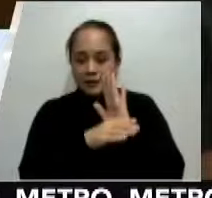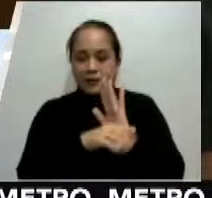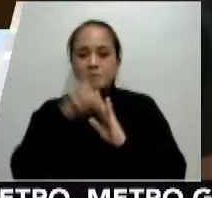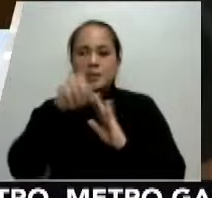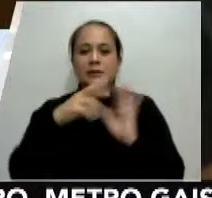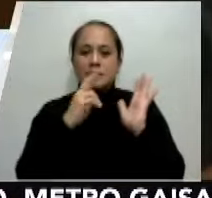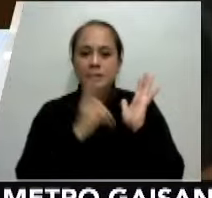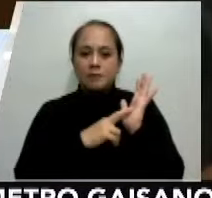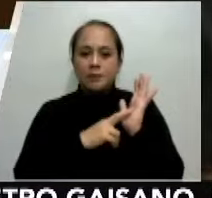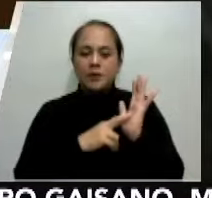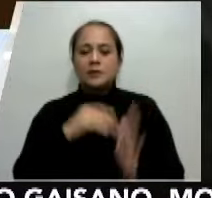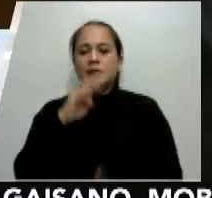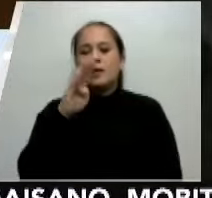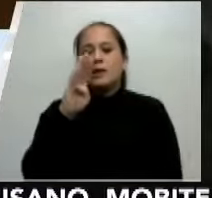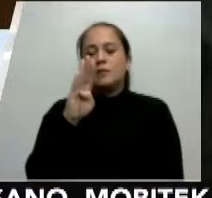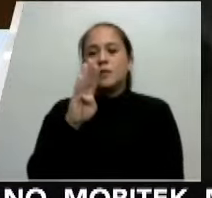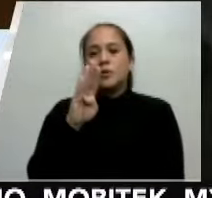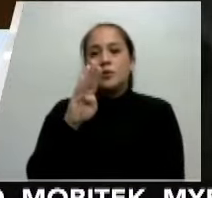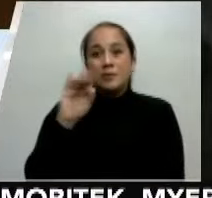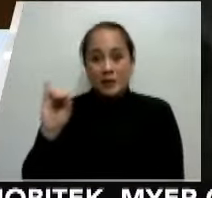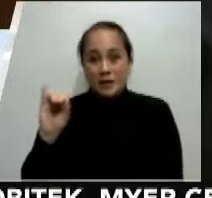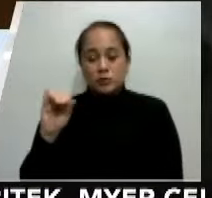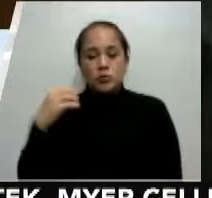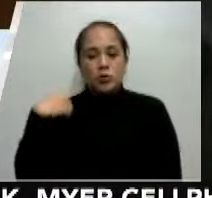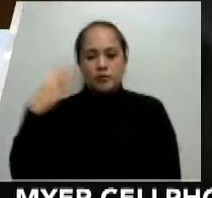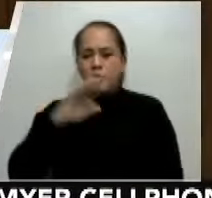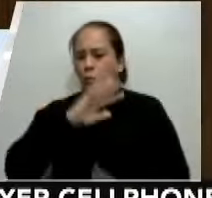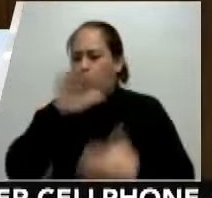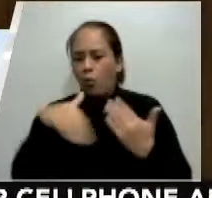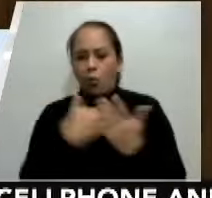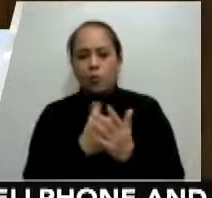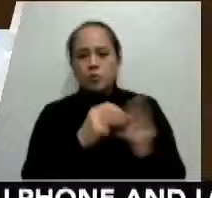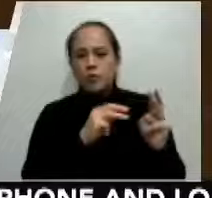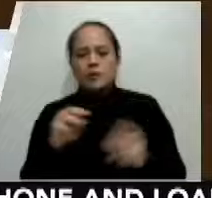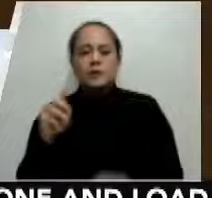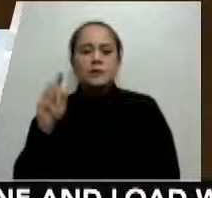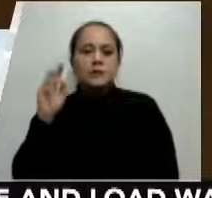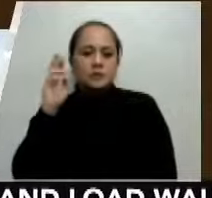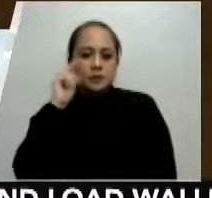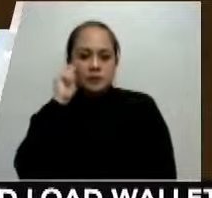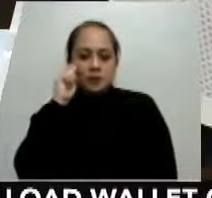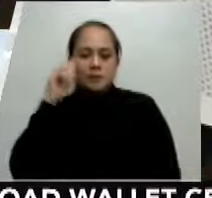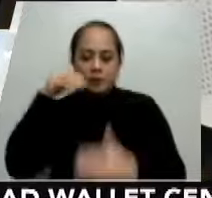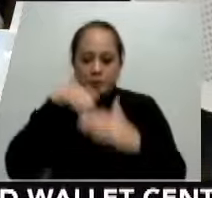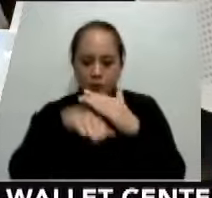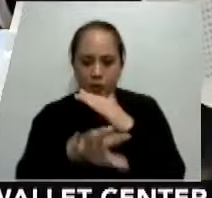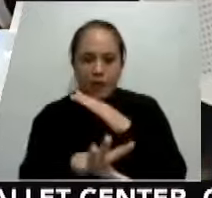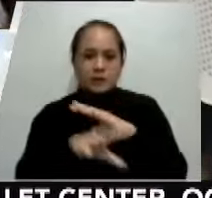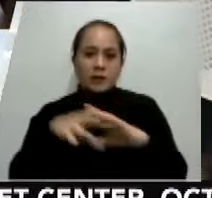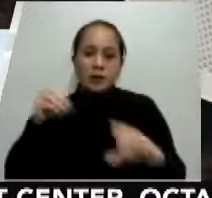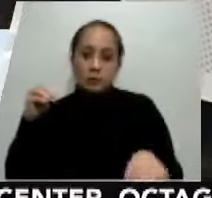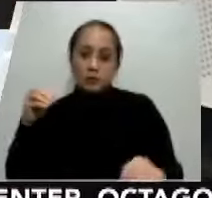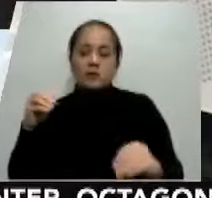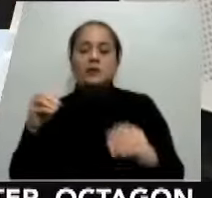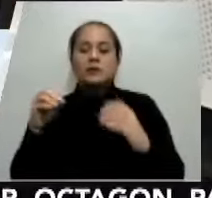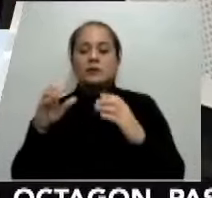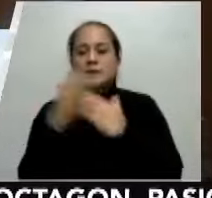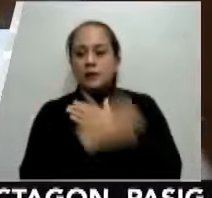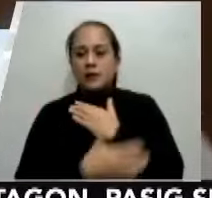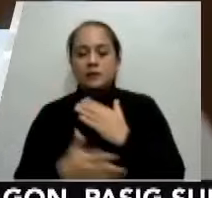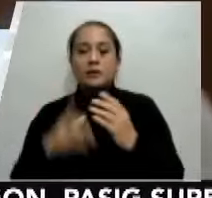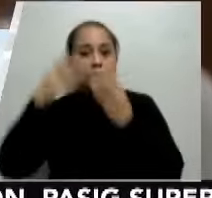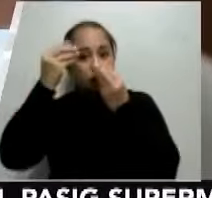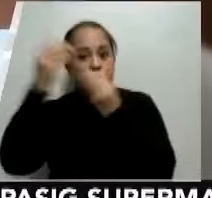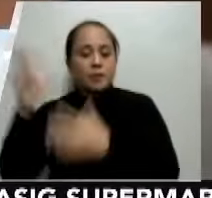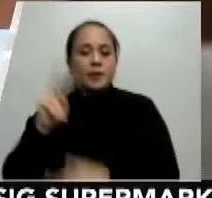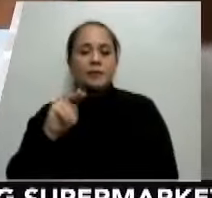Bureau of Immigration Officers ang lahat ng galaw ni Teves papasok o palabas ng bansa sa PNP at NBI.